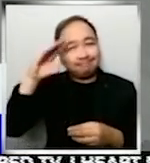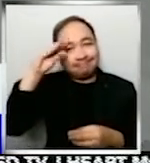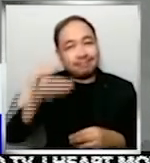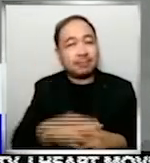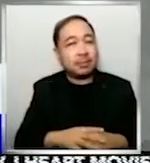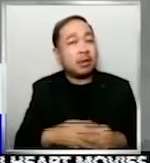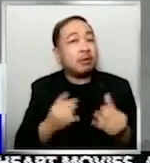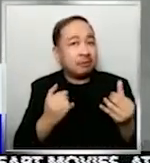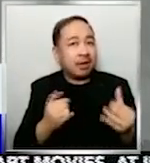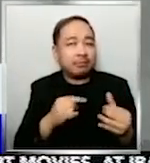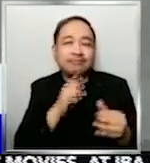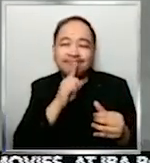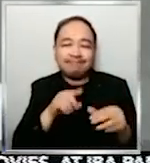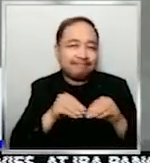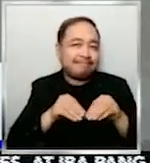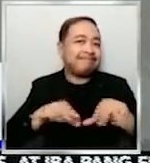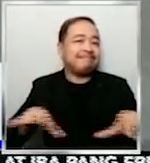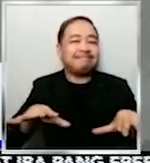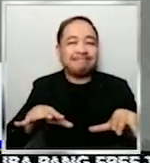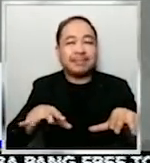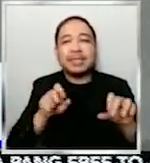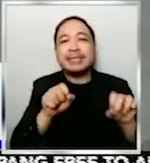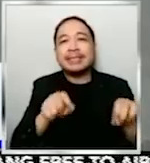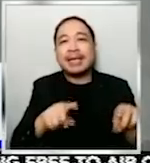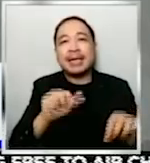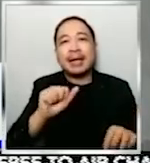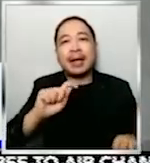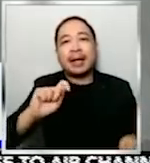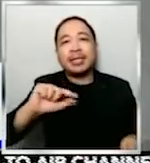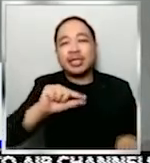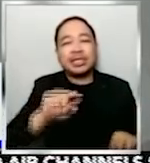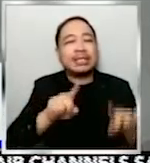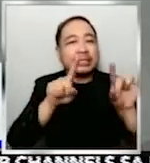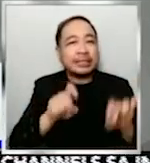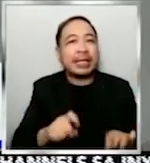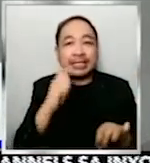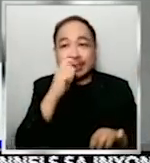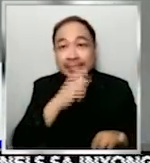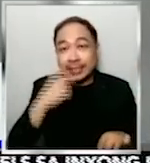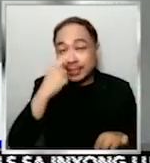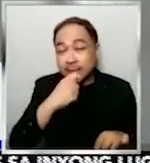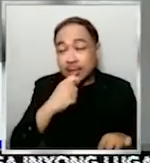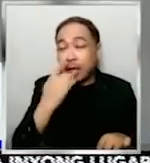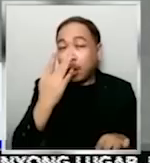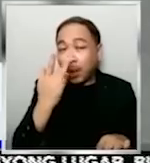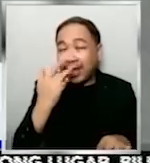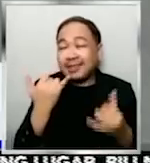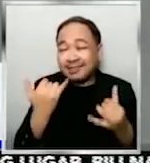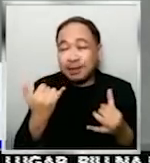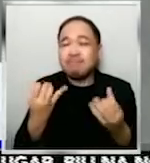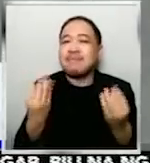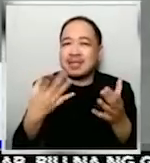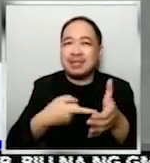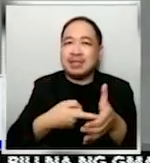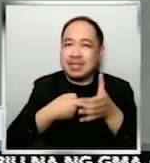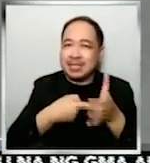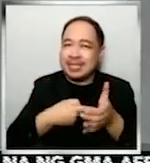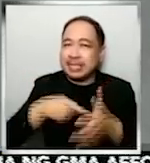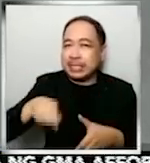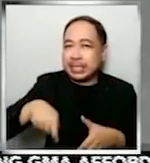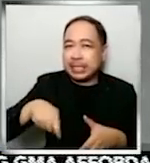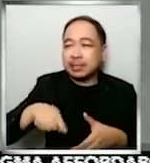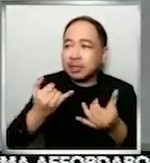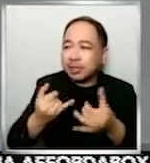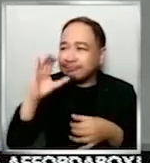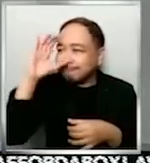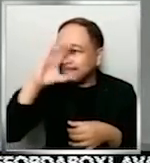mga antigen test kits dahil tumaas din ang demand. Target nila ngayon na matunton ang source ng mga nasabing test kits.